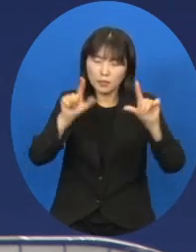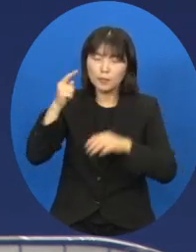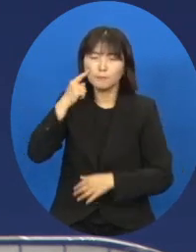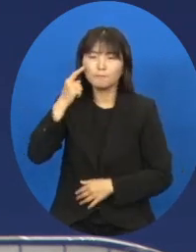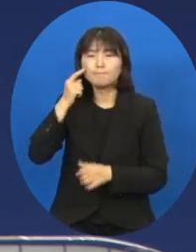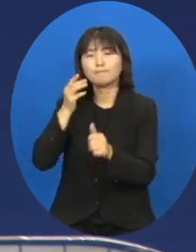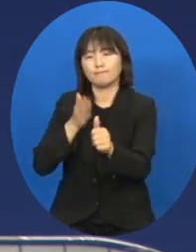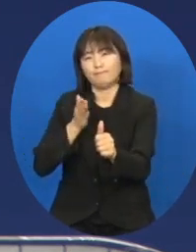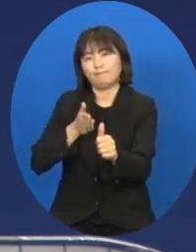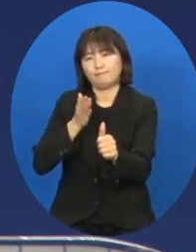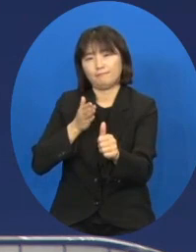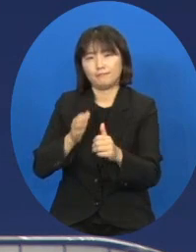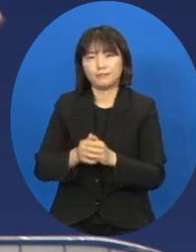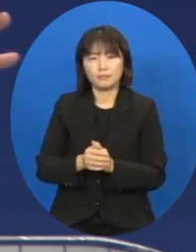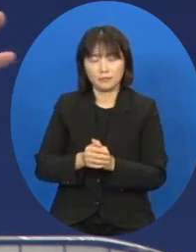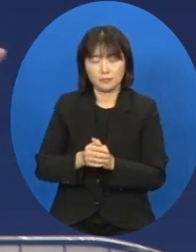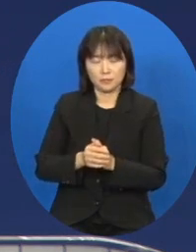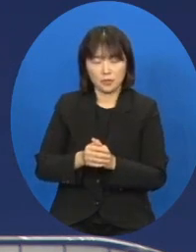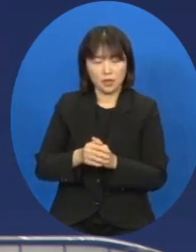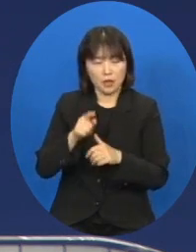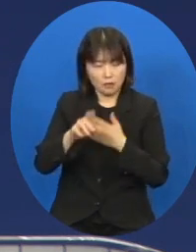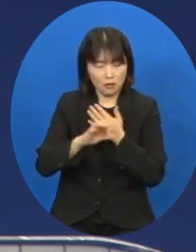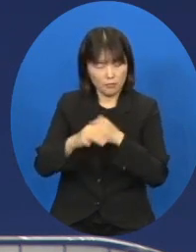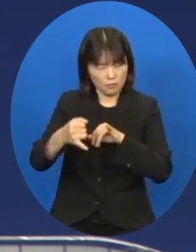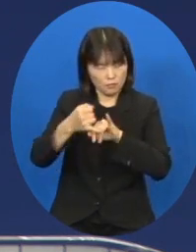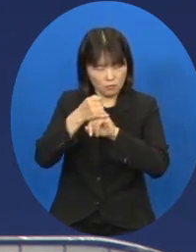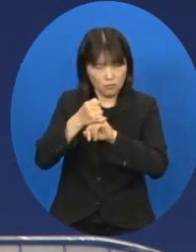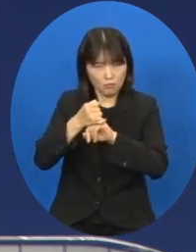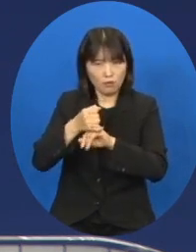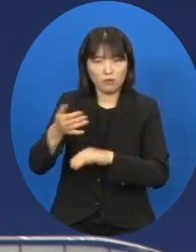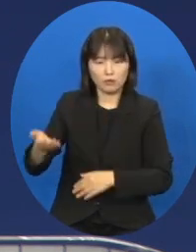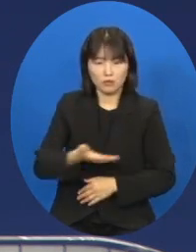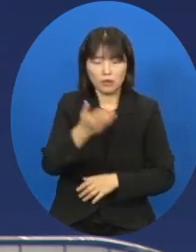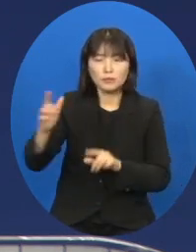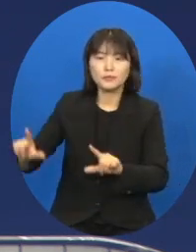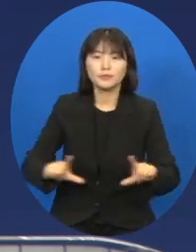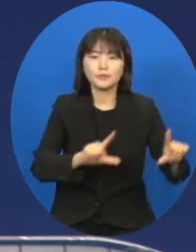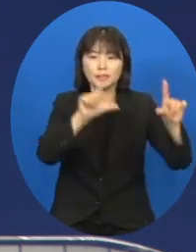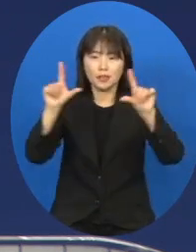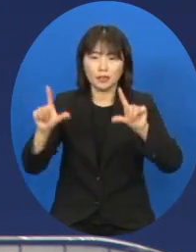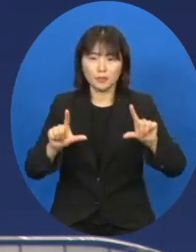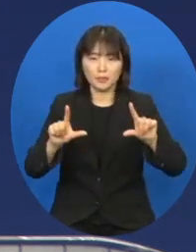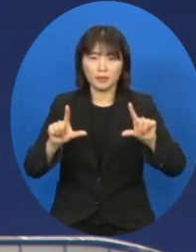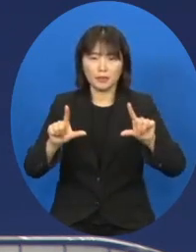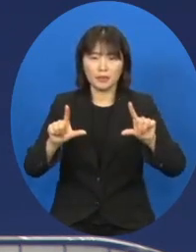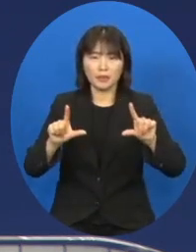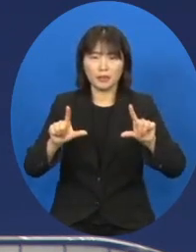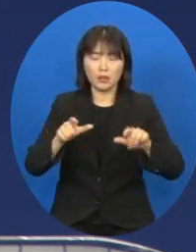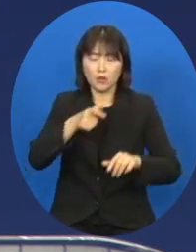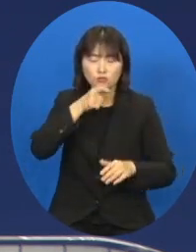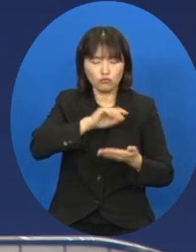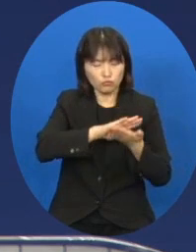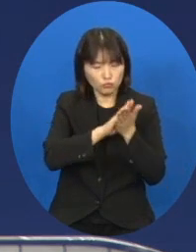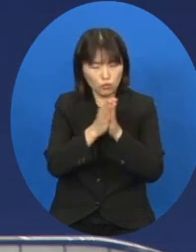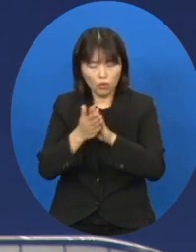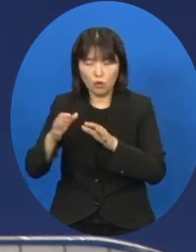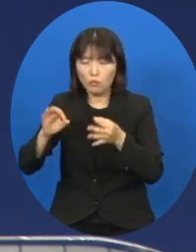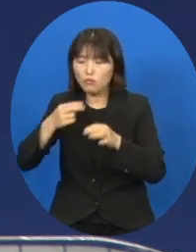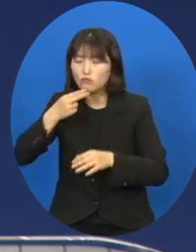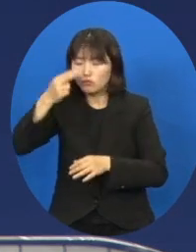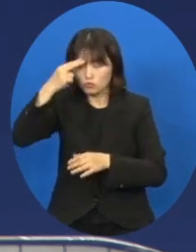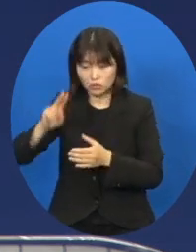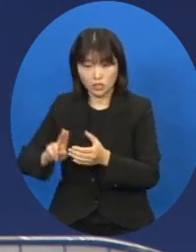바랍니다. 그러면 반드시 여러분의 삶 속에, 여러분의 삶에 물이 포도주가 되는